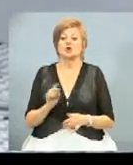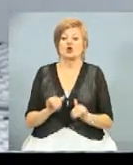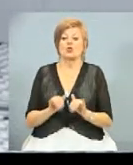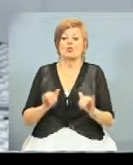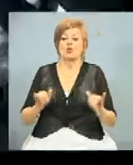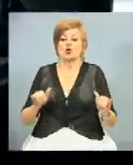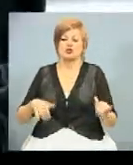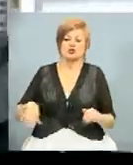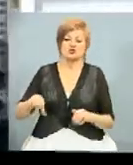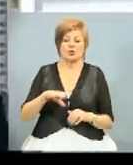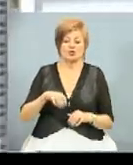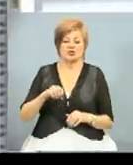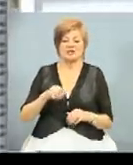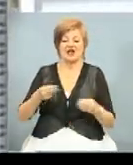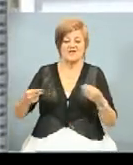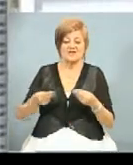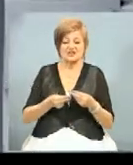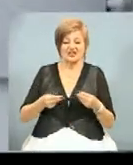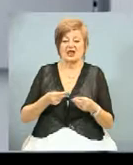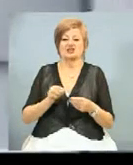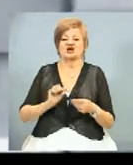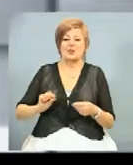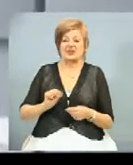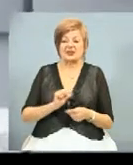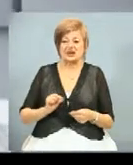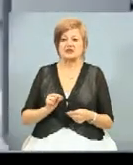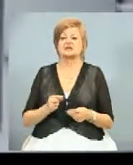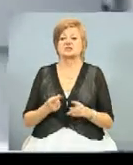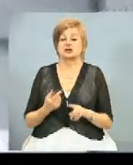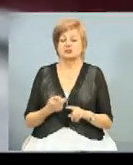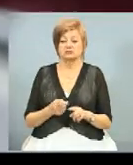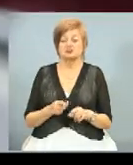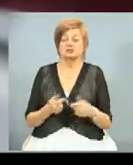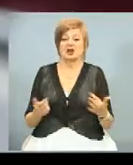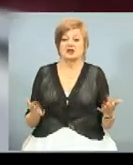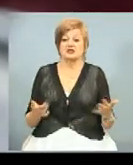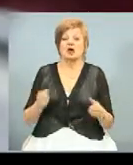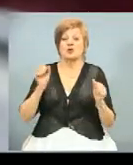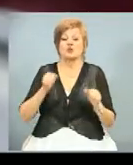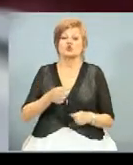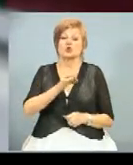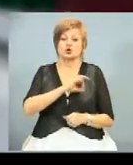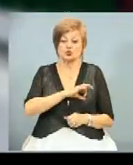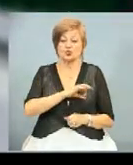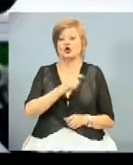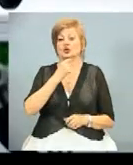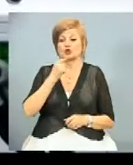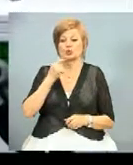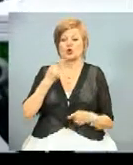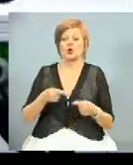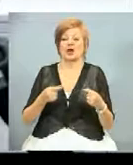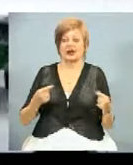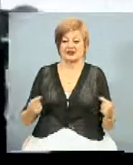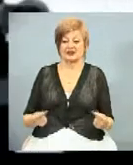поширюватися по всім носіям – флешкам, жорстким дискам, зовнішнім жорстким дискам тощо, які ми використовуємо і багато-багато